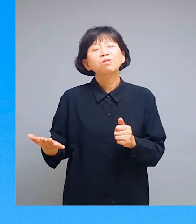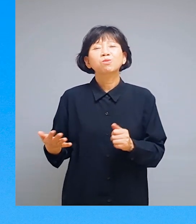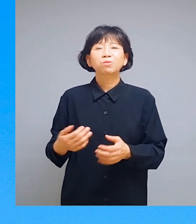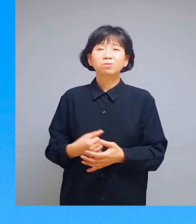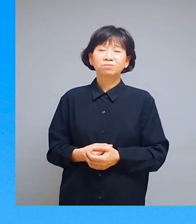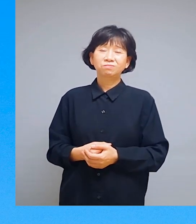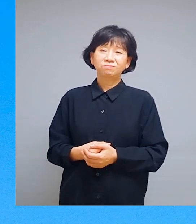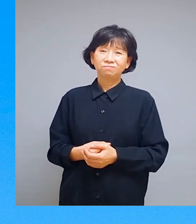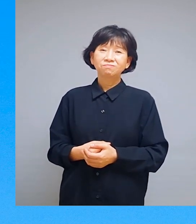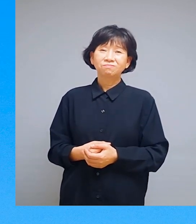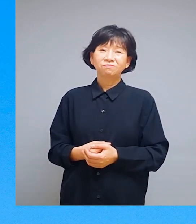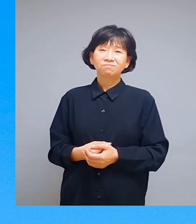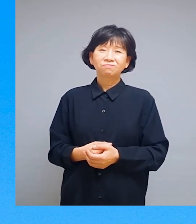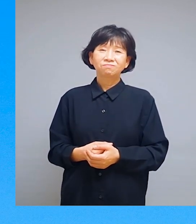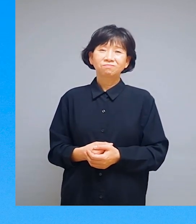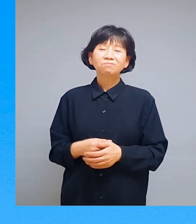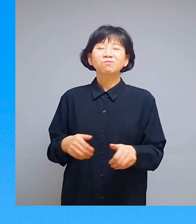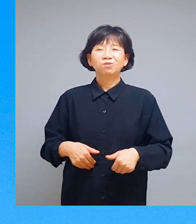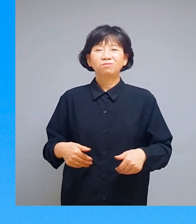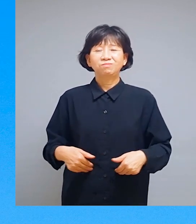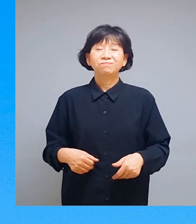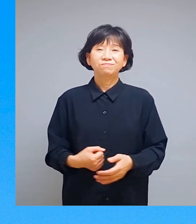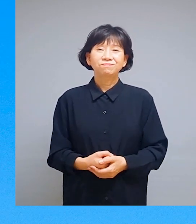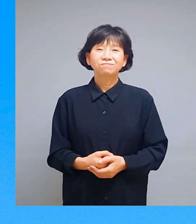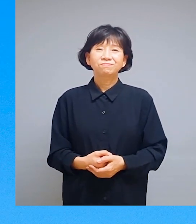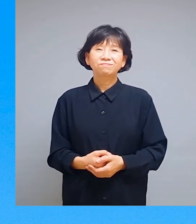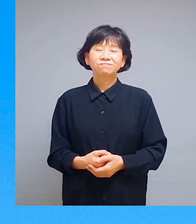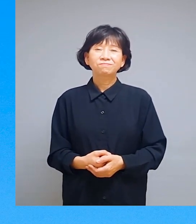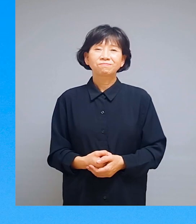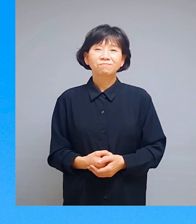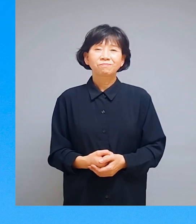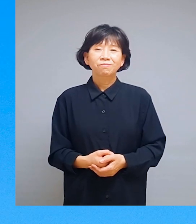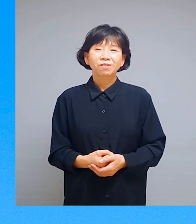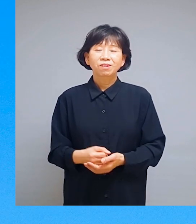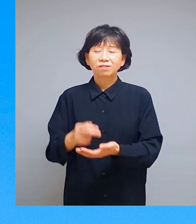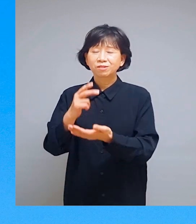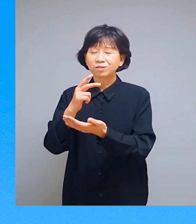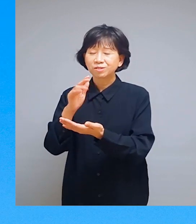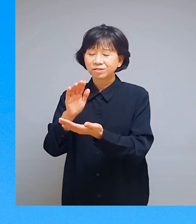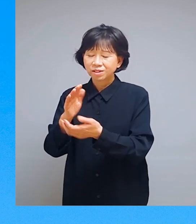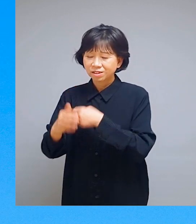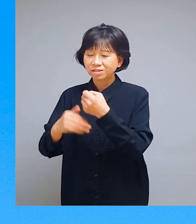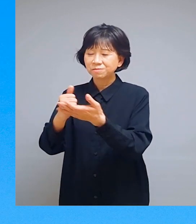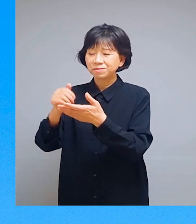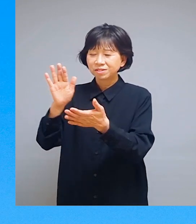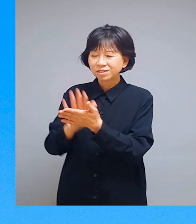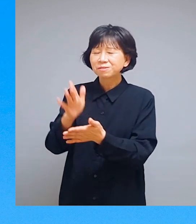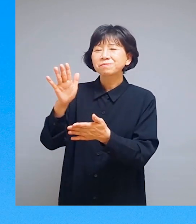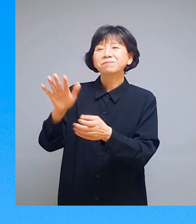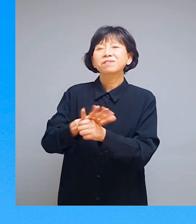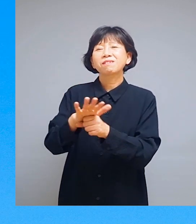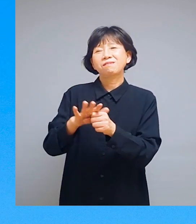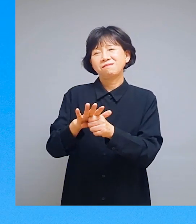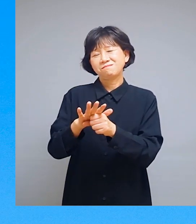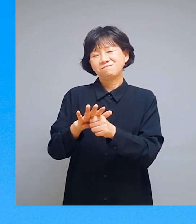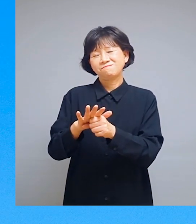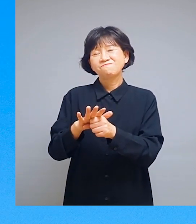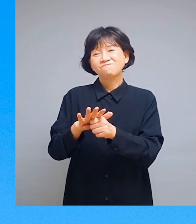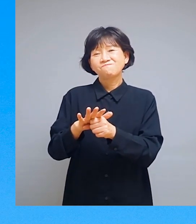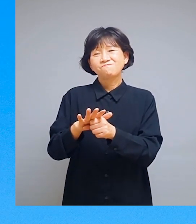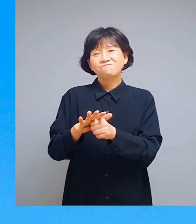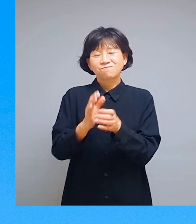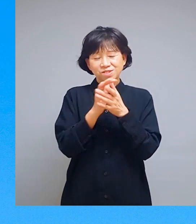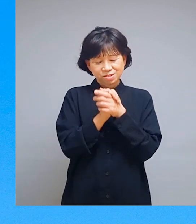흘려보내고 여러분 이게 돼야 될 줄 믿습니다. 우리가 그분을 뜨겁게 사랑하실 수 있기를 바랍니다.